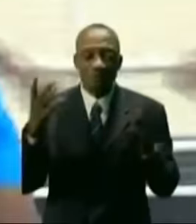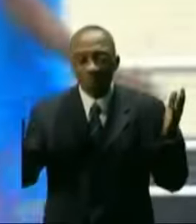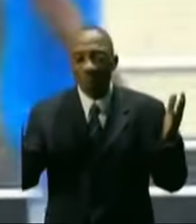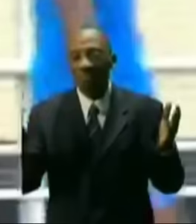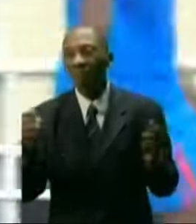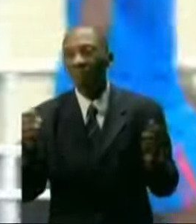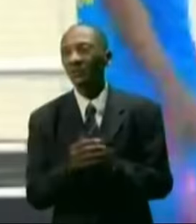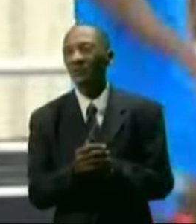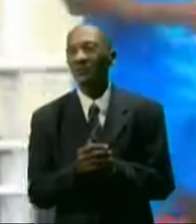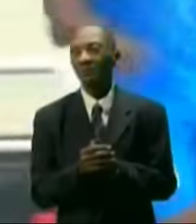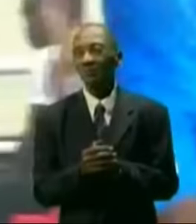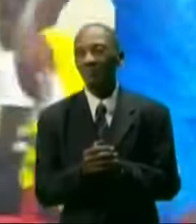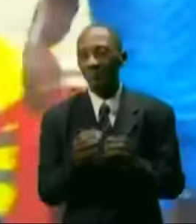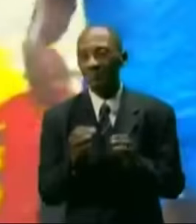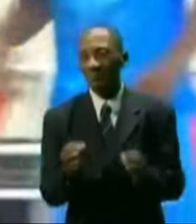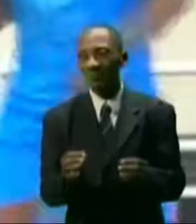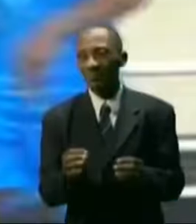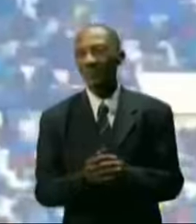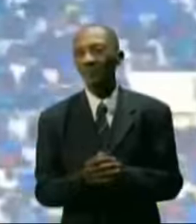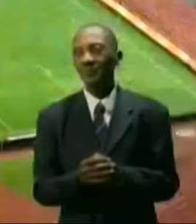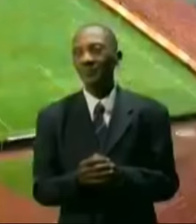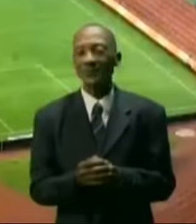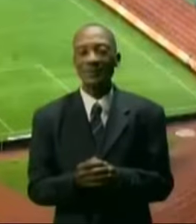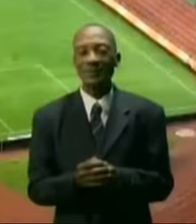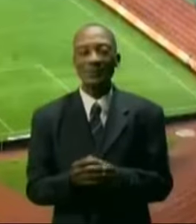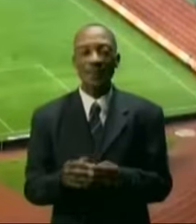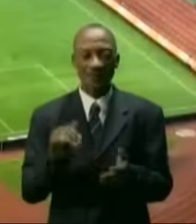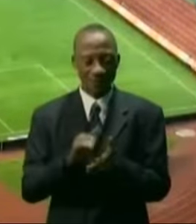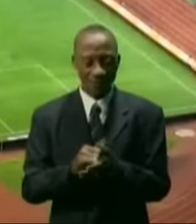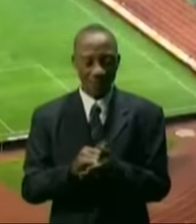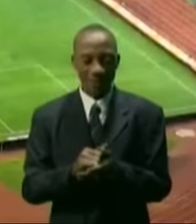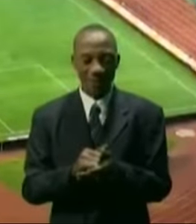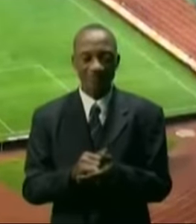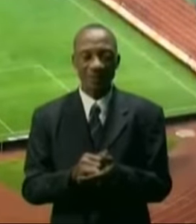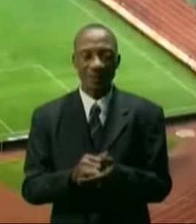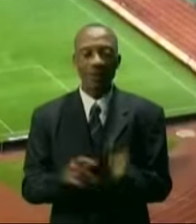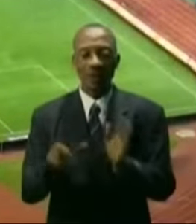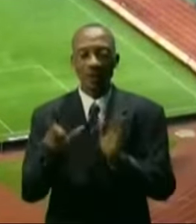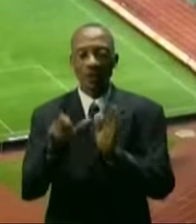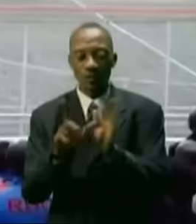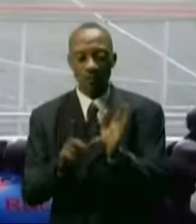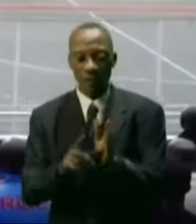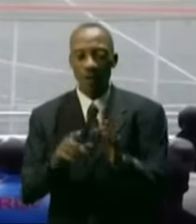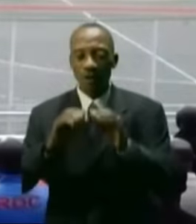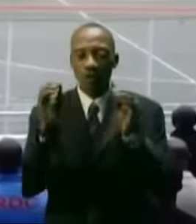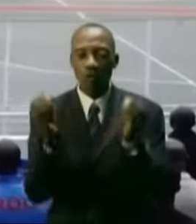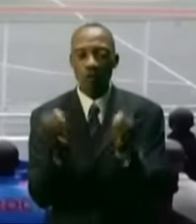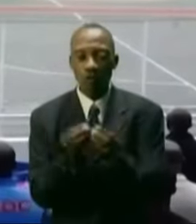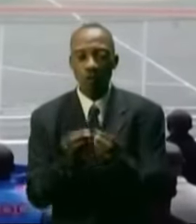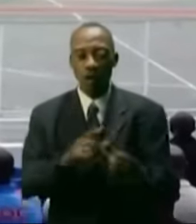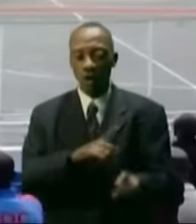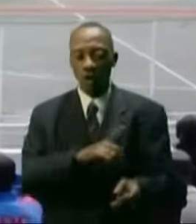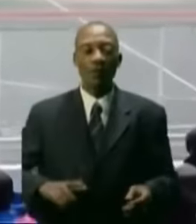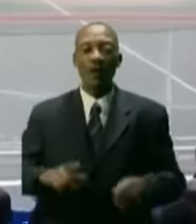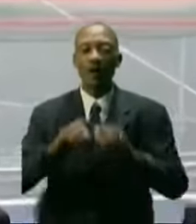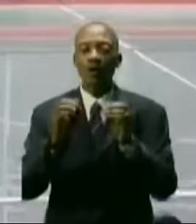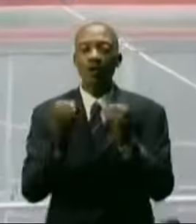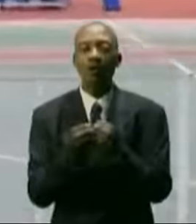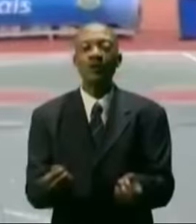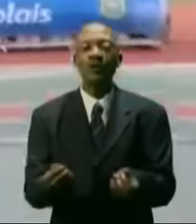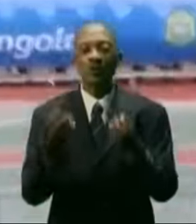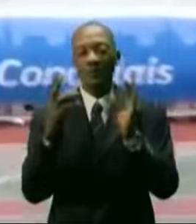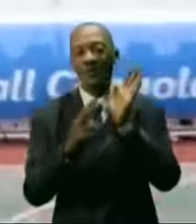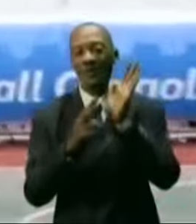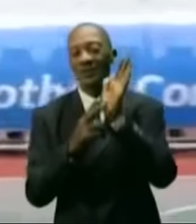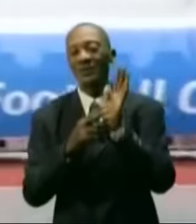Précieuse victoire donc pour les Congolais qui obtiennent 7 points ex-aequo avec le Soudan 2e du groupe qui jouera mardi contre le Soudan du